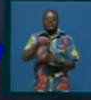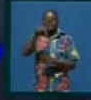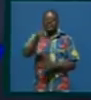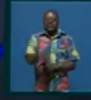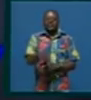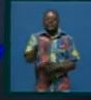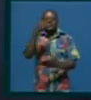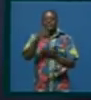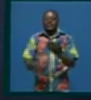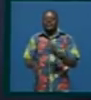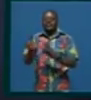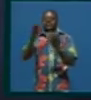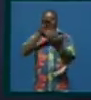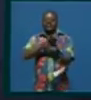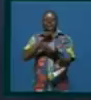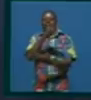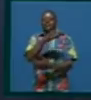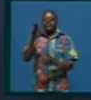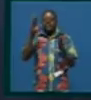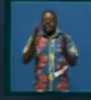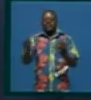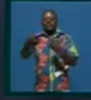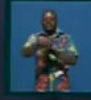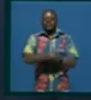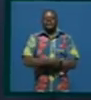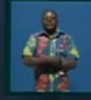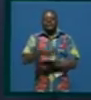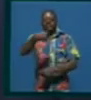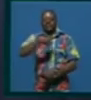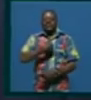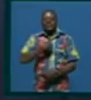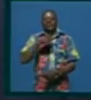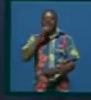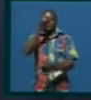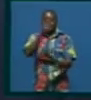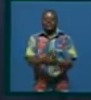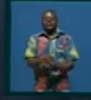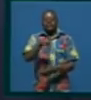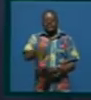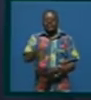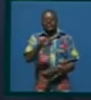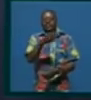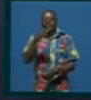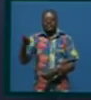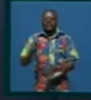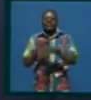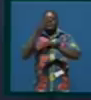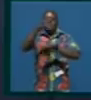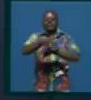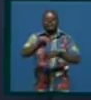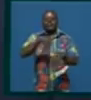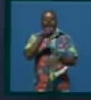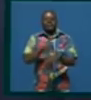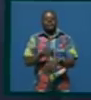auxquelles font face les Burkinabés de nos jours. Moi, je suis convaincu que le Burkina traverse une période clé dans